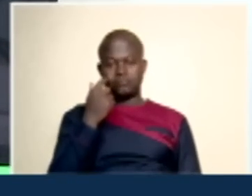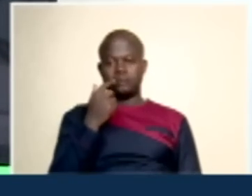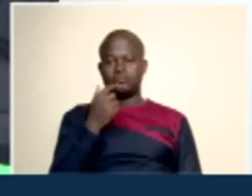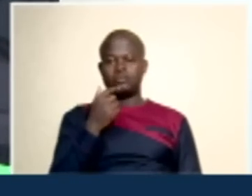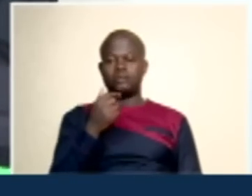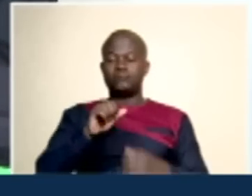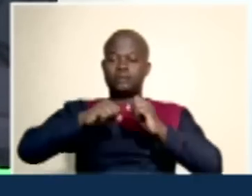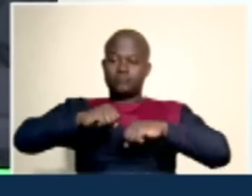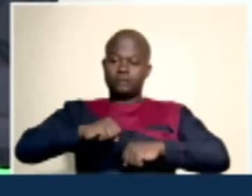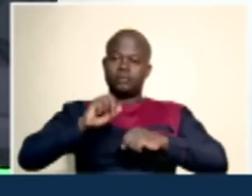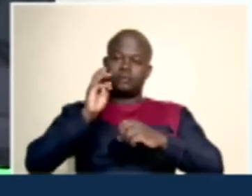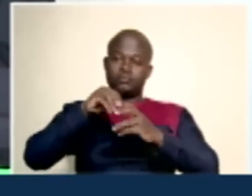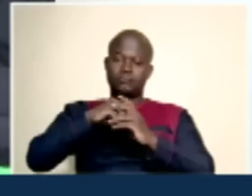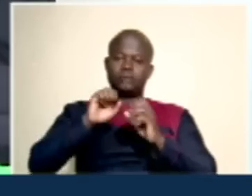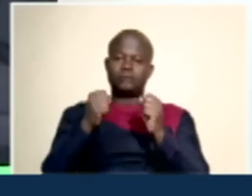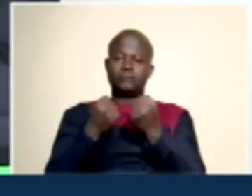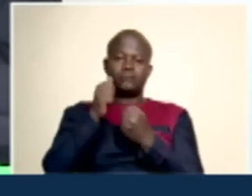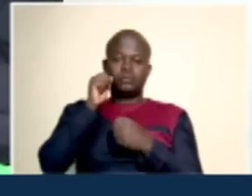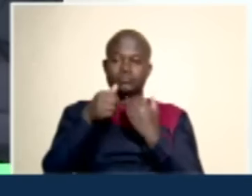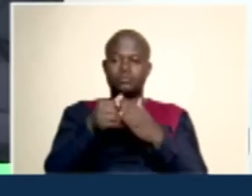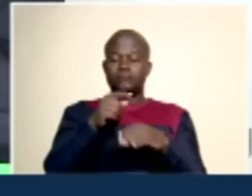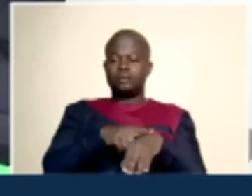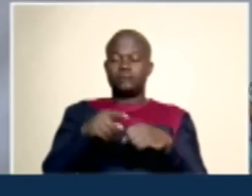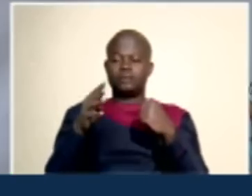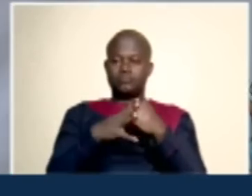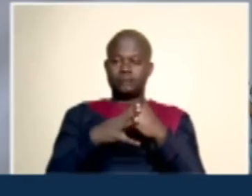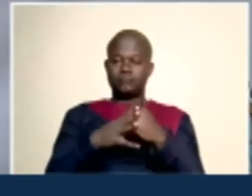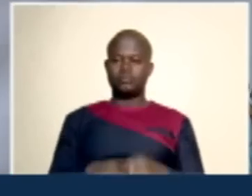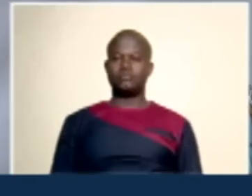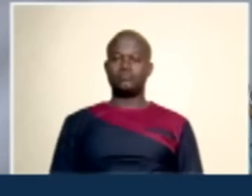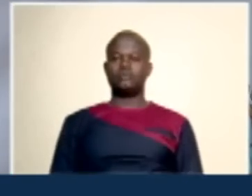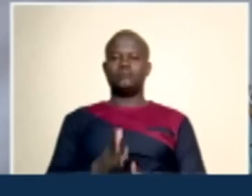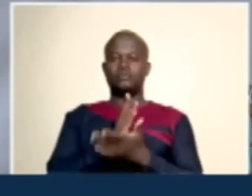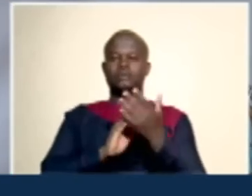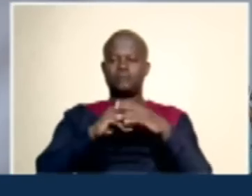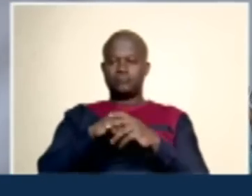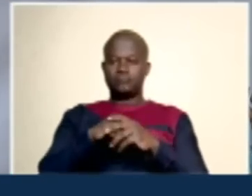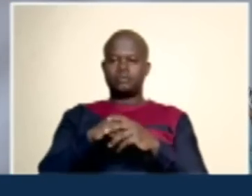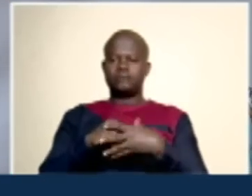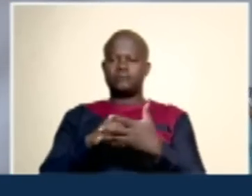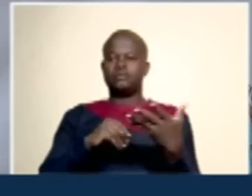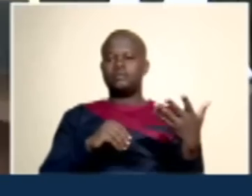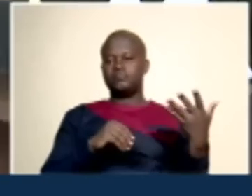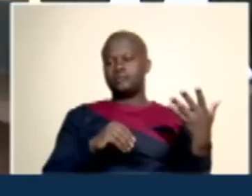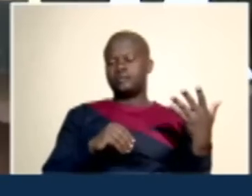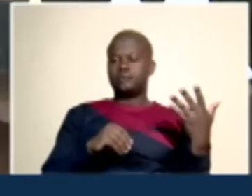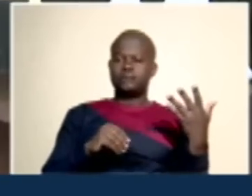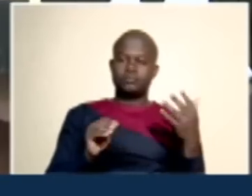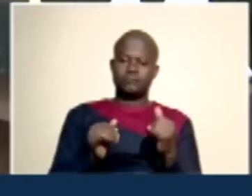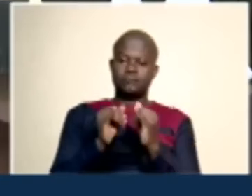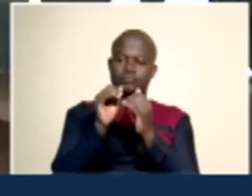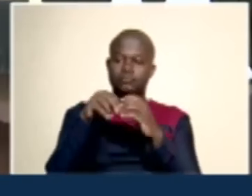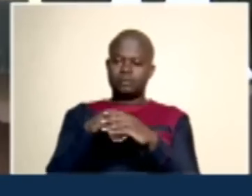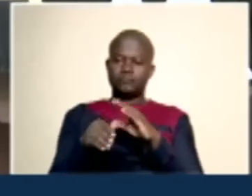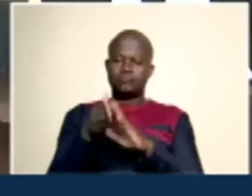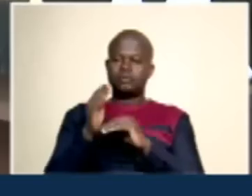tuzashyira muri sisiteme ejo saa cyenda ubwo nibwo muzafungurwa. Bimwe mu byaha byahereweho mu igeragezwa ry'iyi gahunda ku